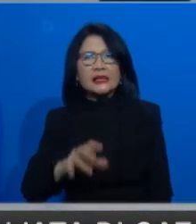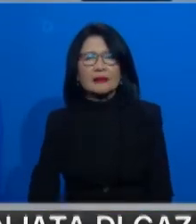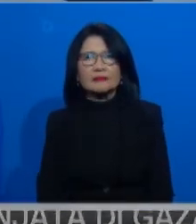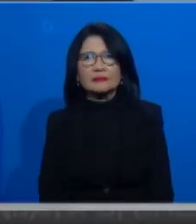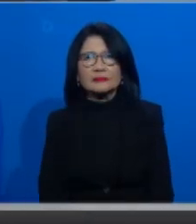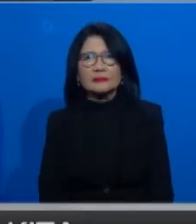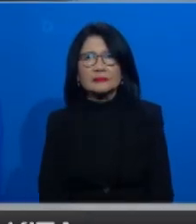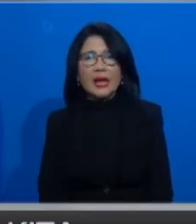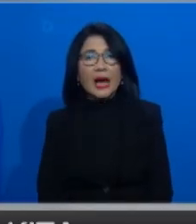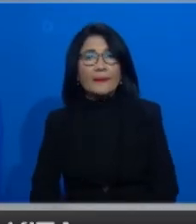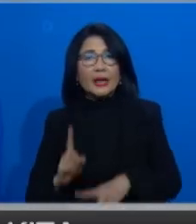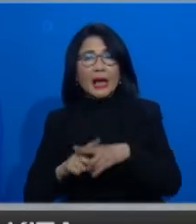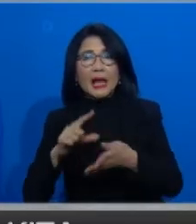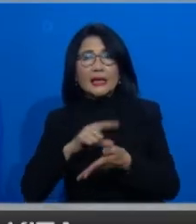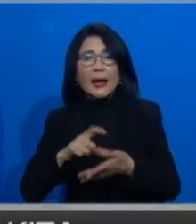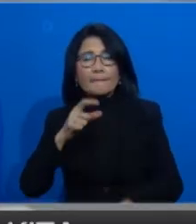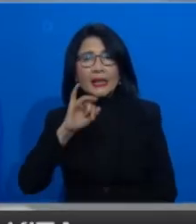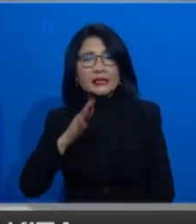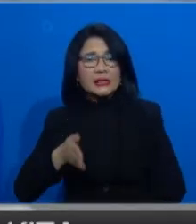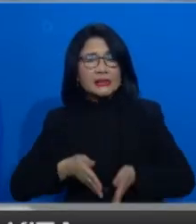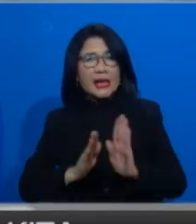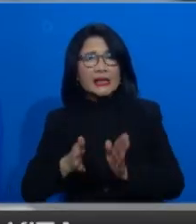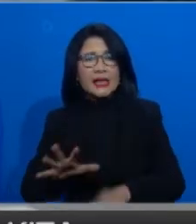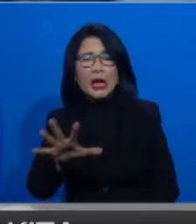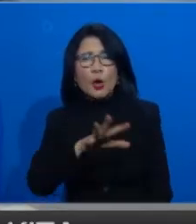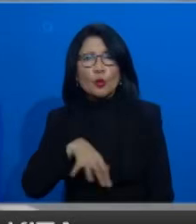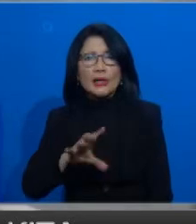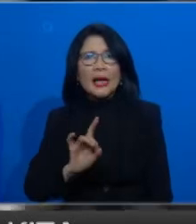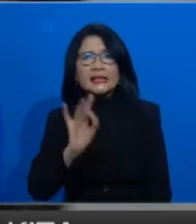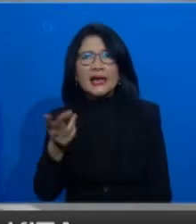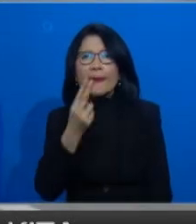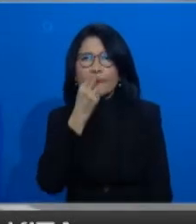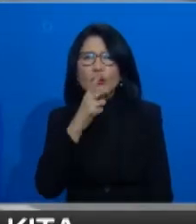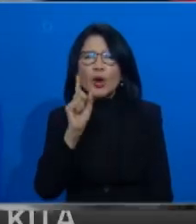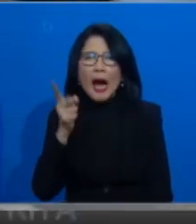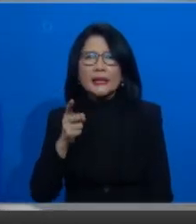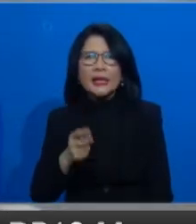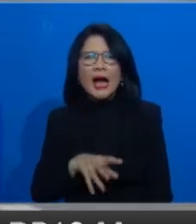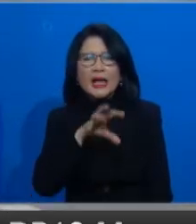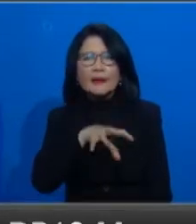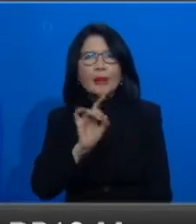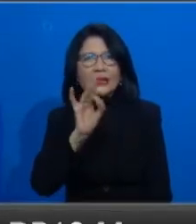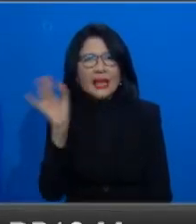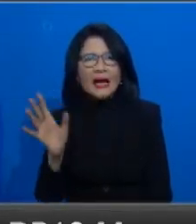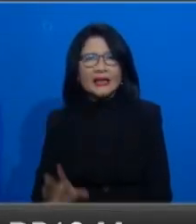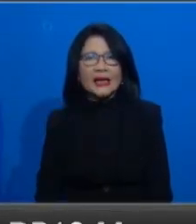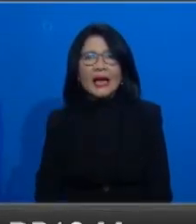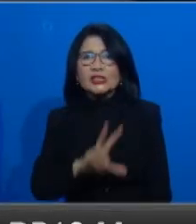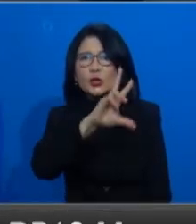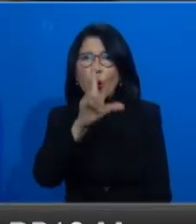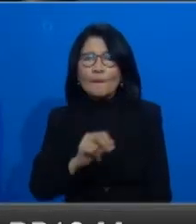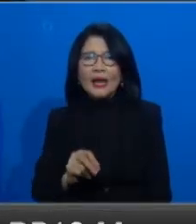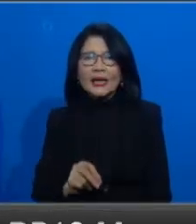Ia menambahkan penamaan Ci untuk nama jalan atau wilayah tak hanya ditemukan di Kota Bandung saja. Faktanya, banyak wilayah lain di Jawa Barat